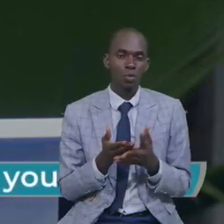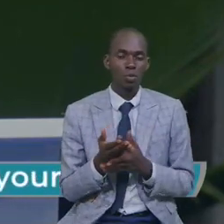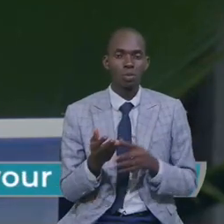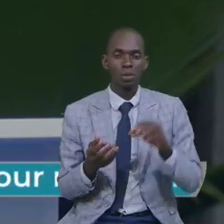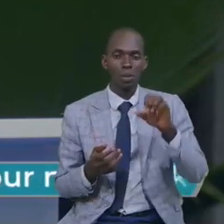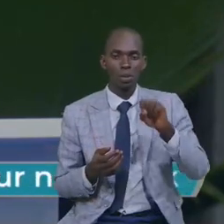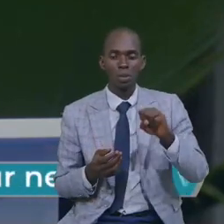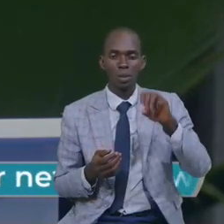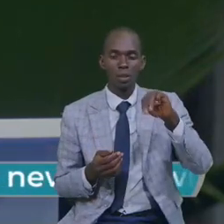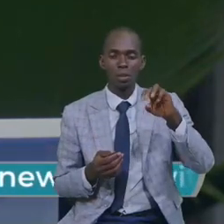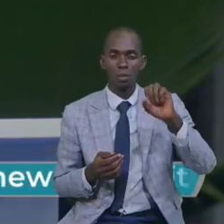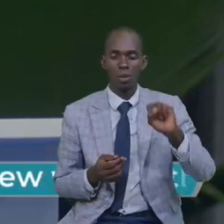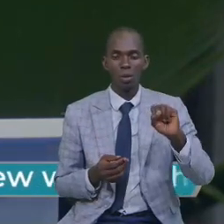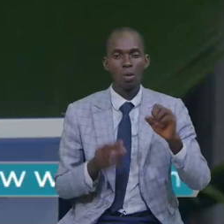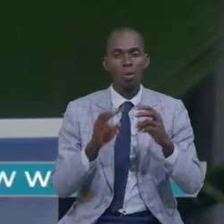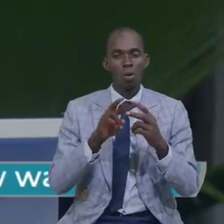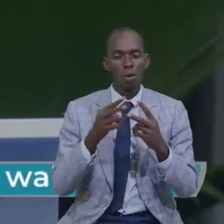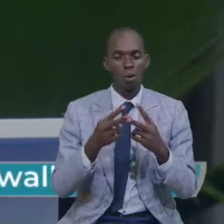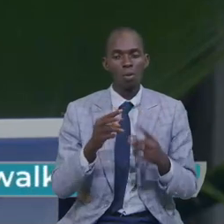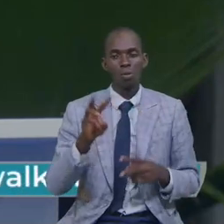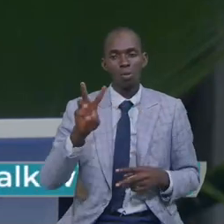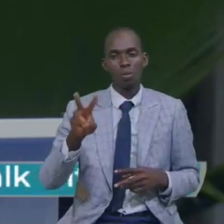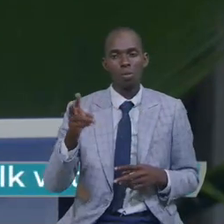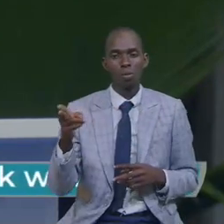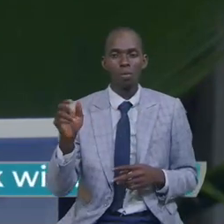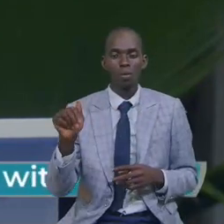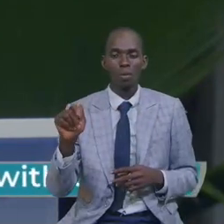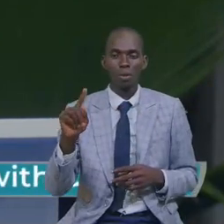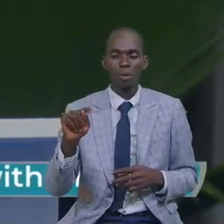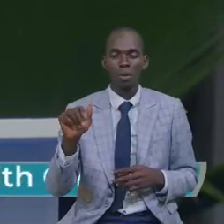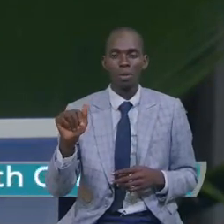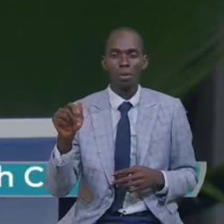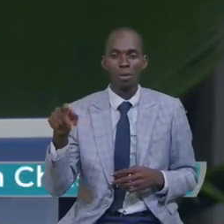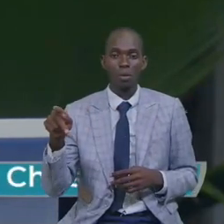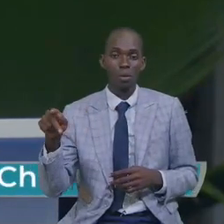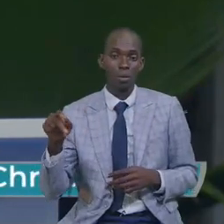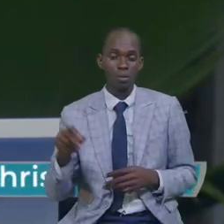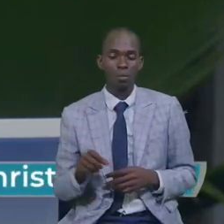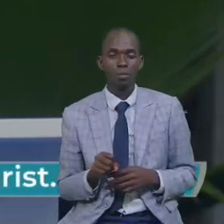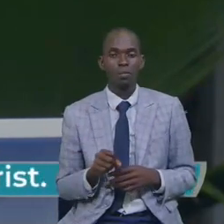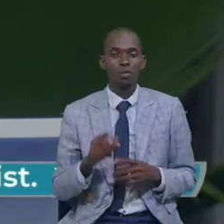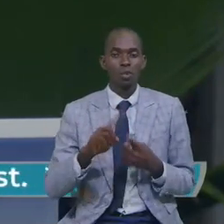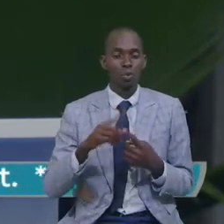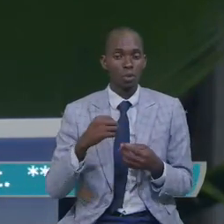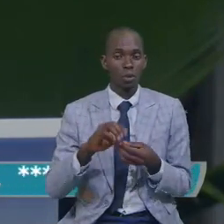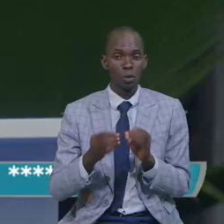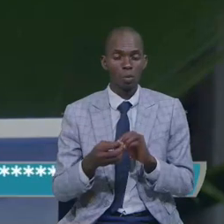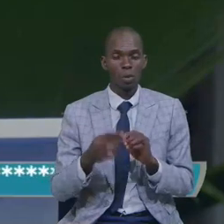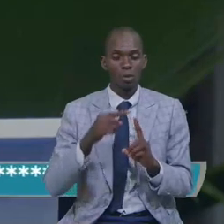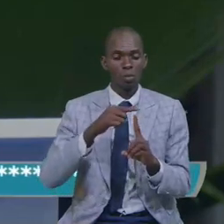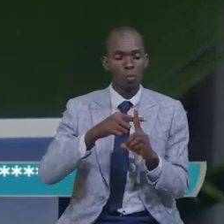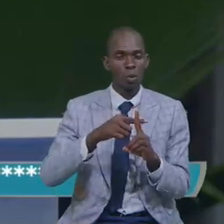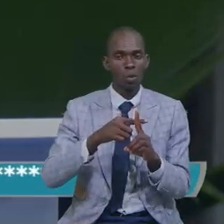par SMS au hasard au numéro qu'on vous a communiqué ou bien